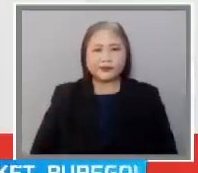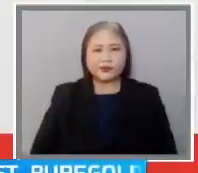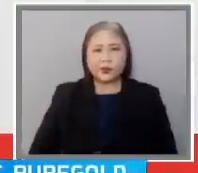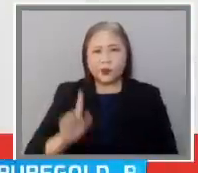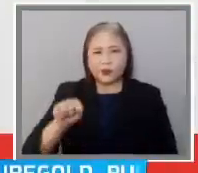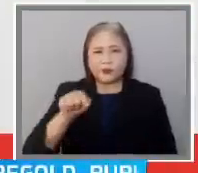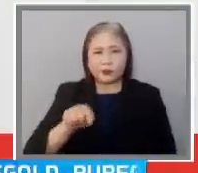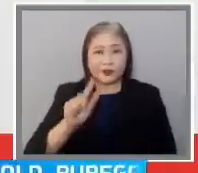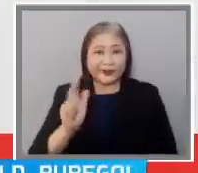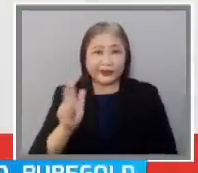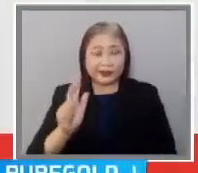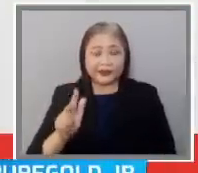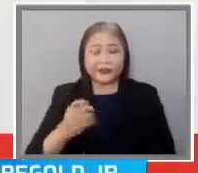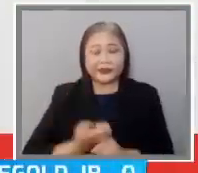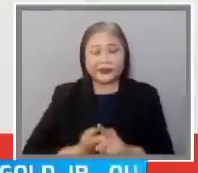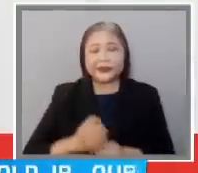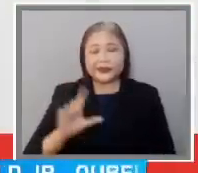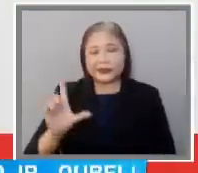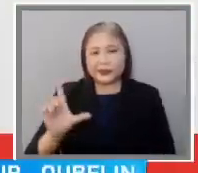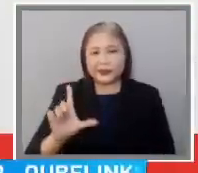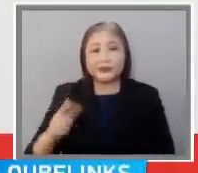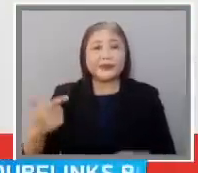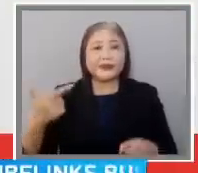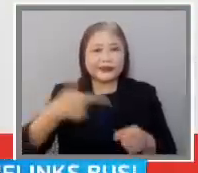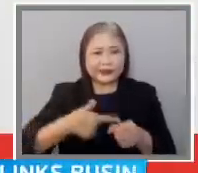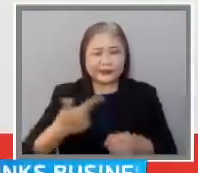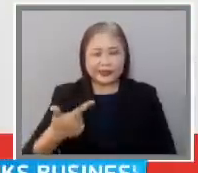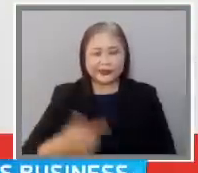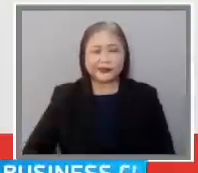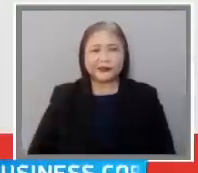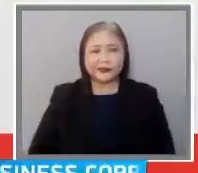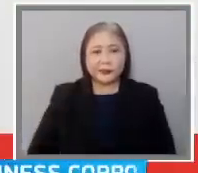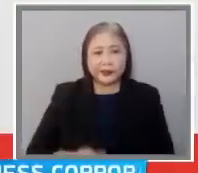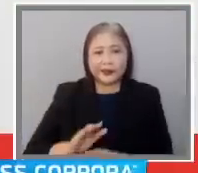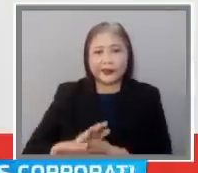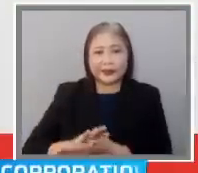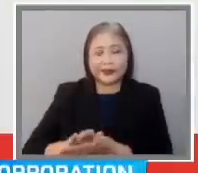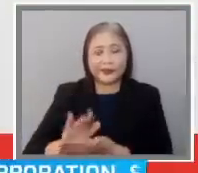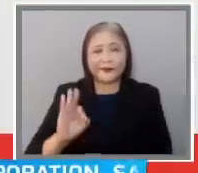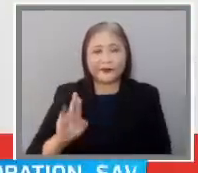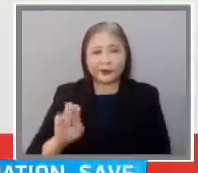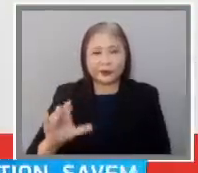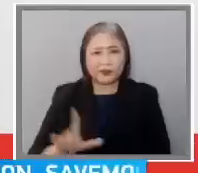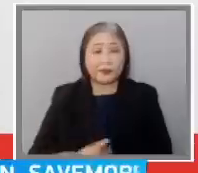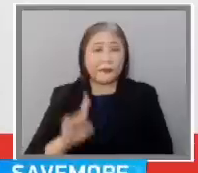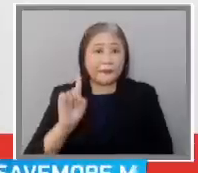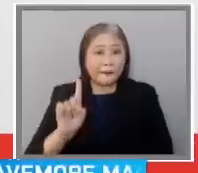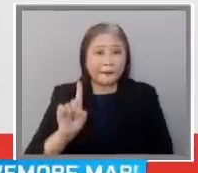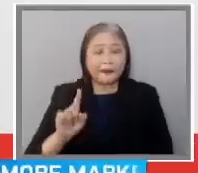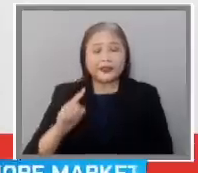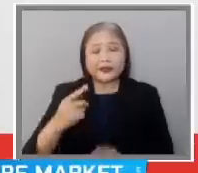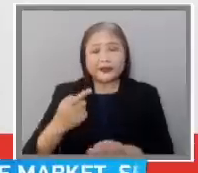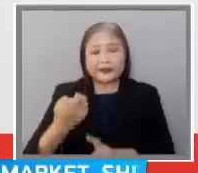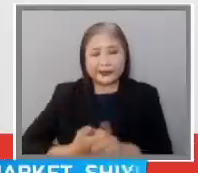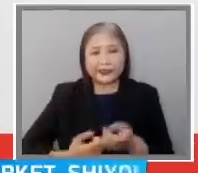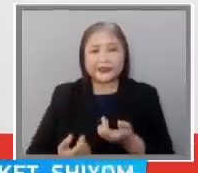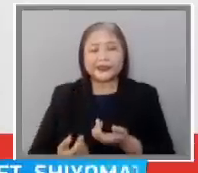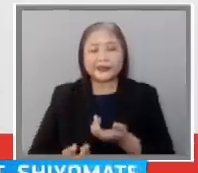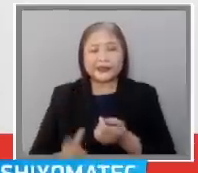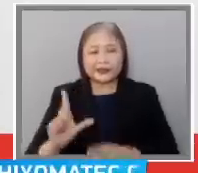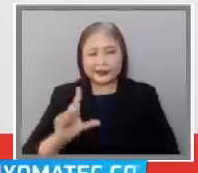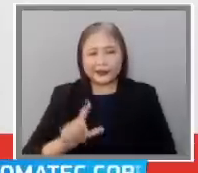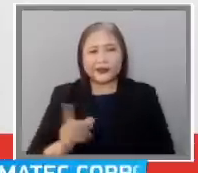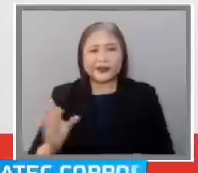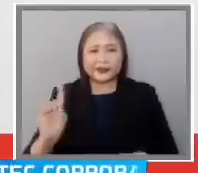centavos ang dagdag sa kada litro ng gasolina ng Clean Fuel. Piso naman ang itataas sa kada litro ng diesel. Wala pang